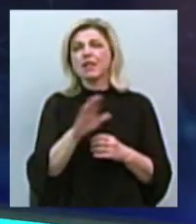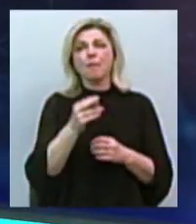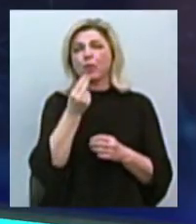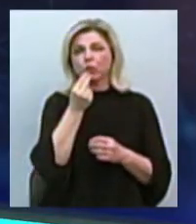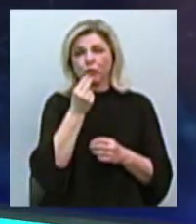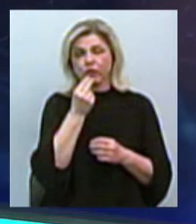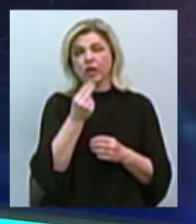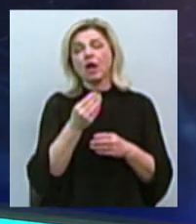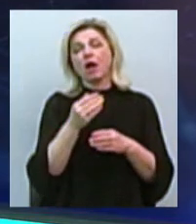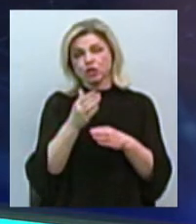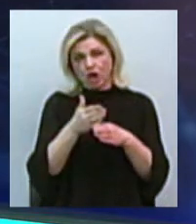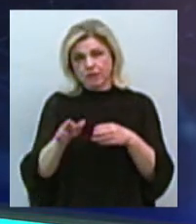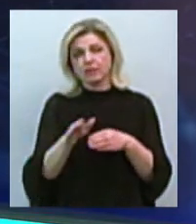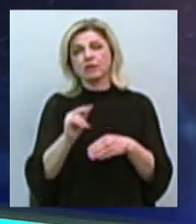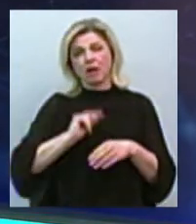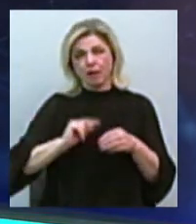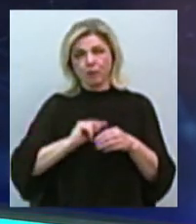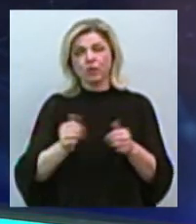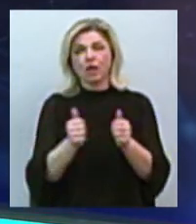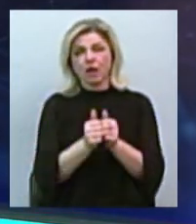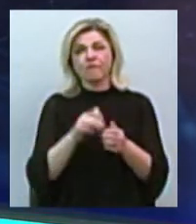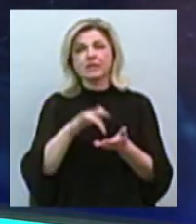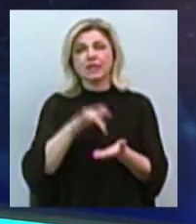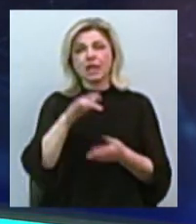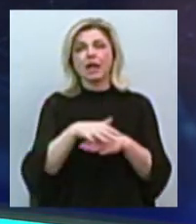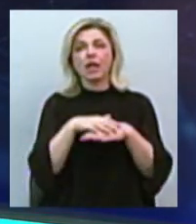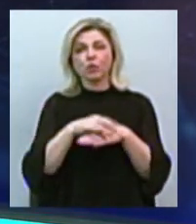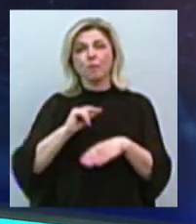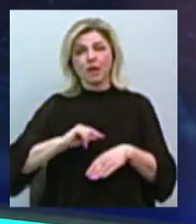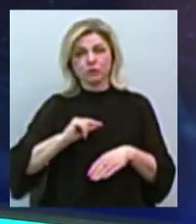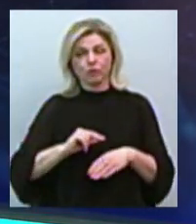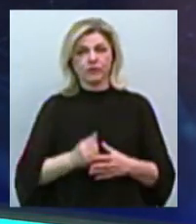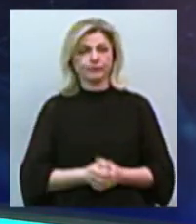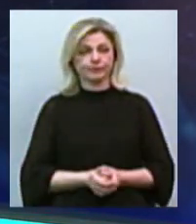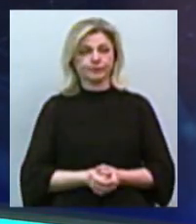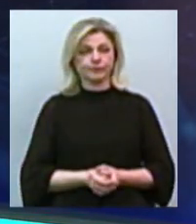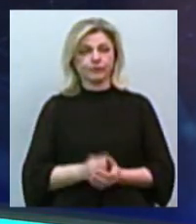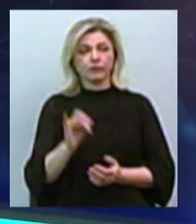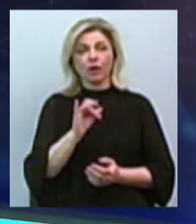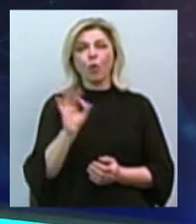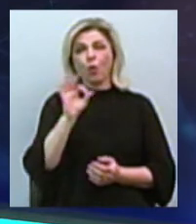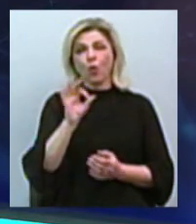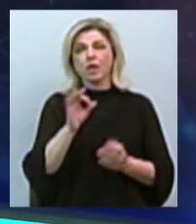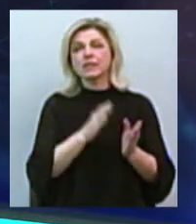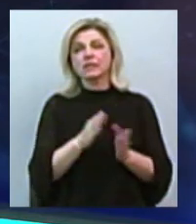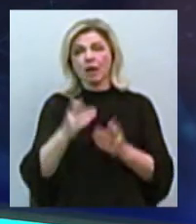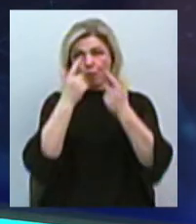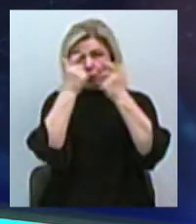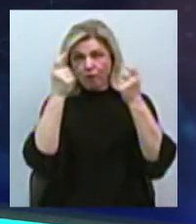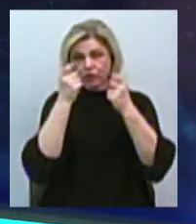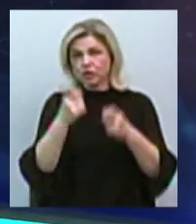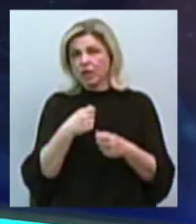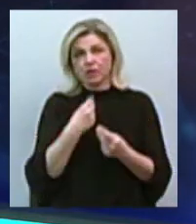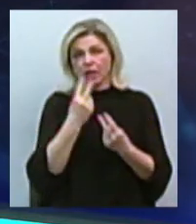частини працюють, і магазинчики навколо центрального ринку працюють. І якось по системі оповіщення нічого я не чув і не бачив, що хтось